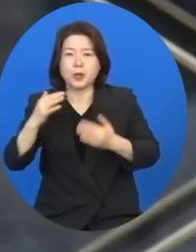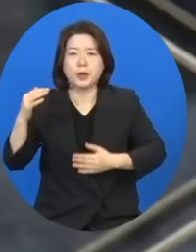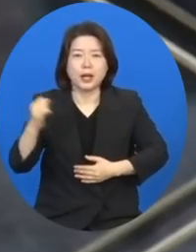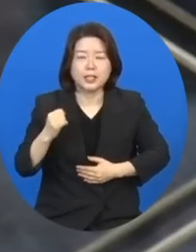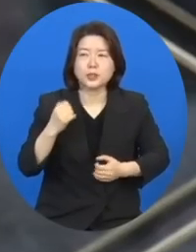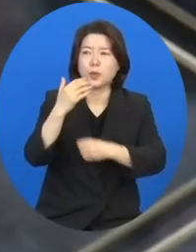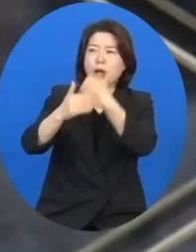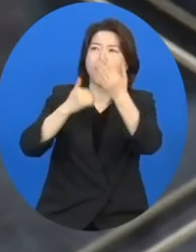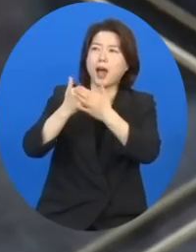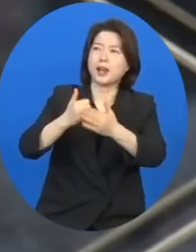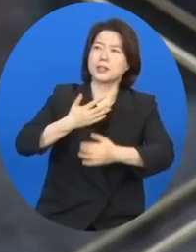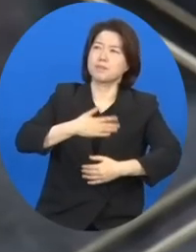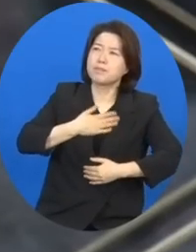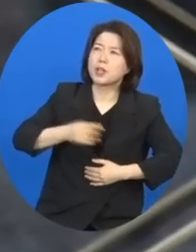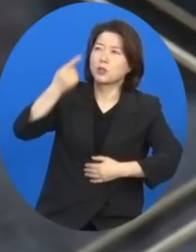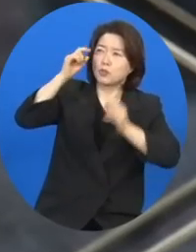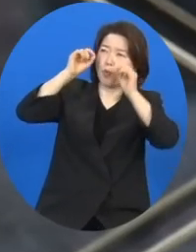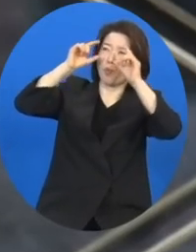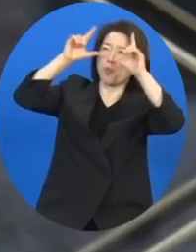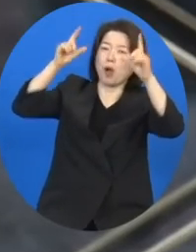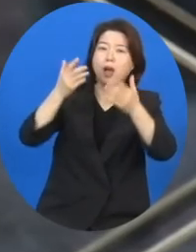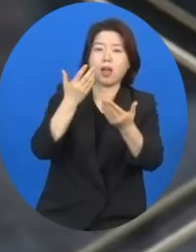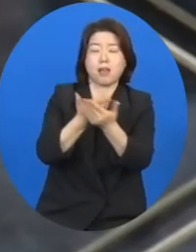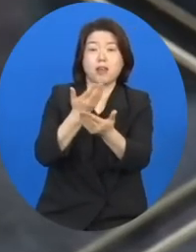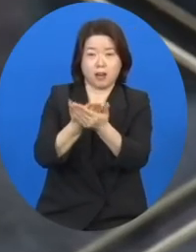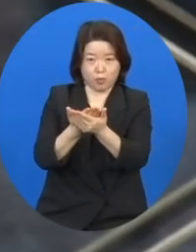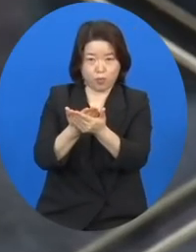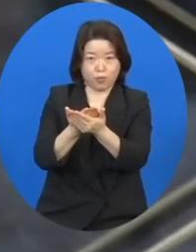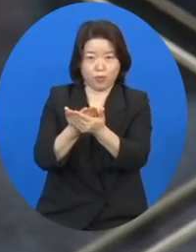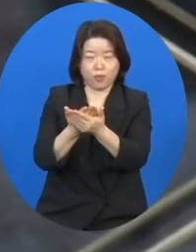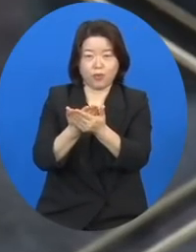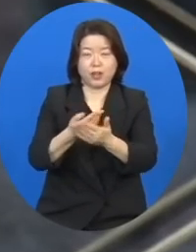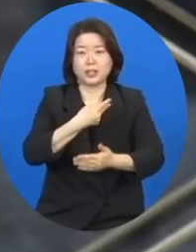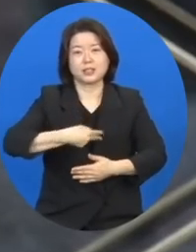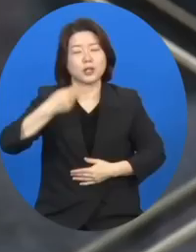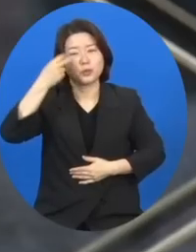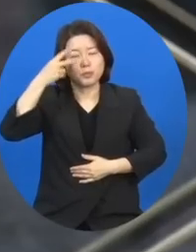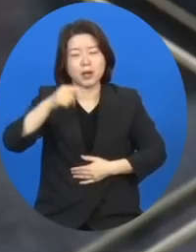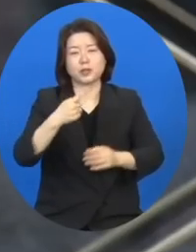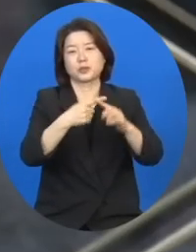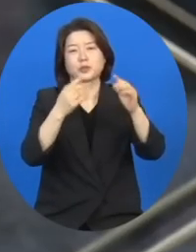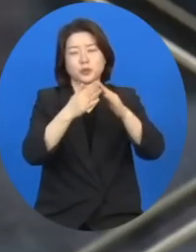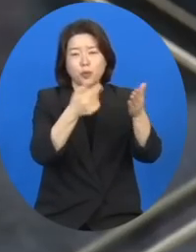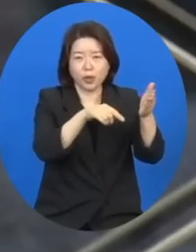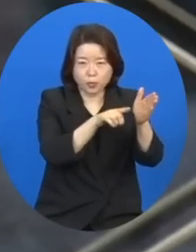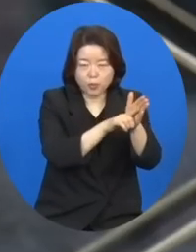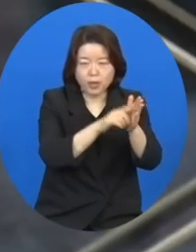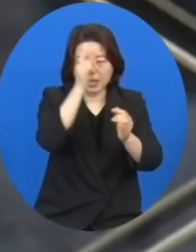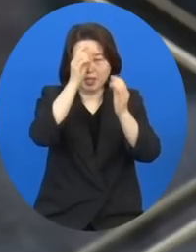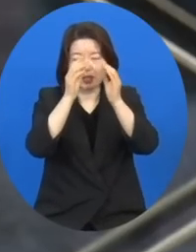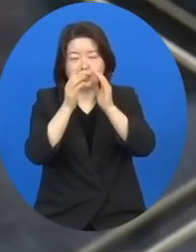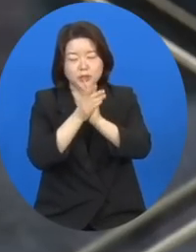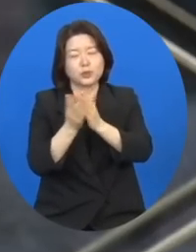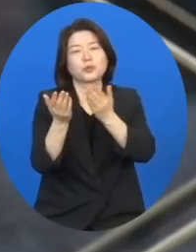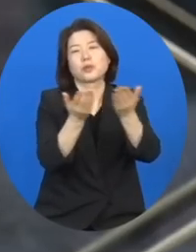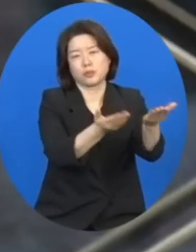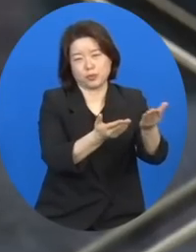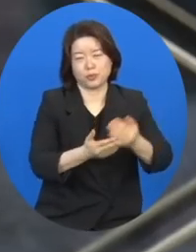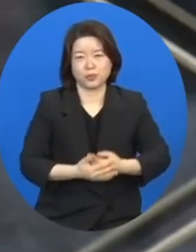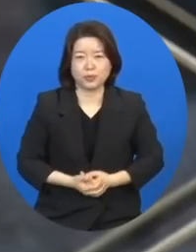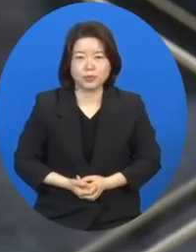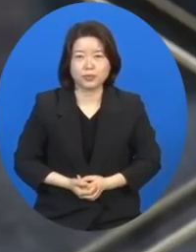하나님을 알게 되는 우리 성도들이 되게 해달라고 지금 사도 바울은 교회를 위해서 성도들을 위해서 그렇게 기도하고 있는